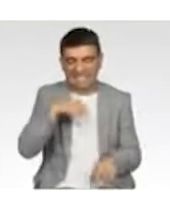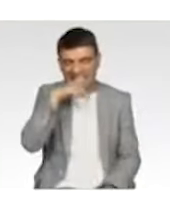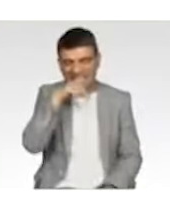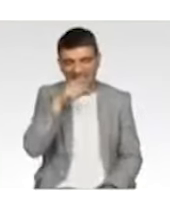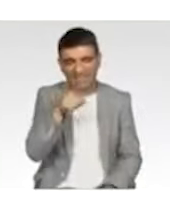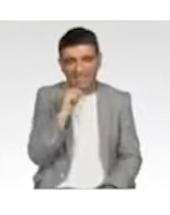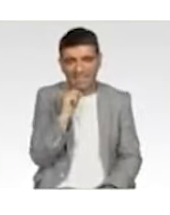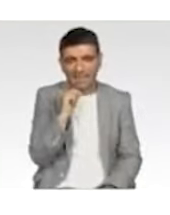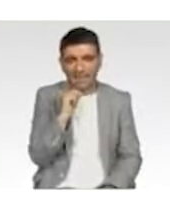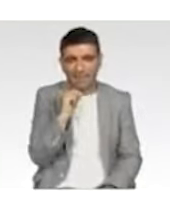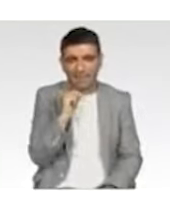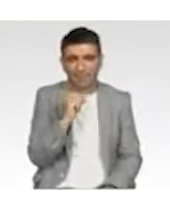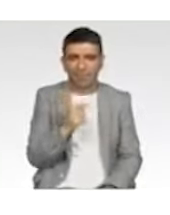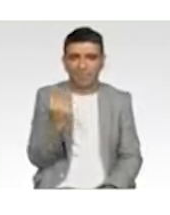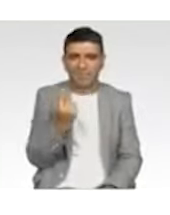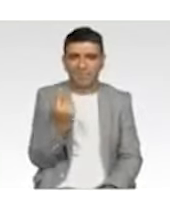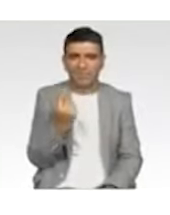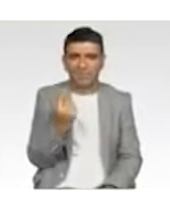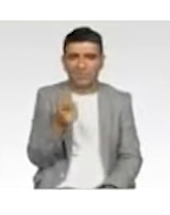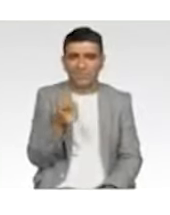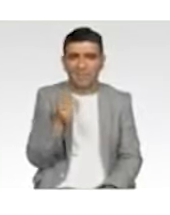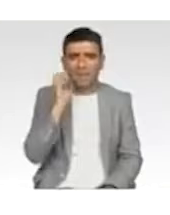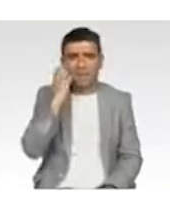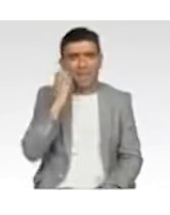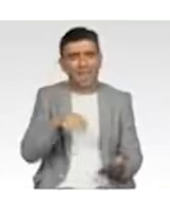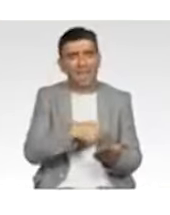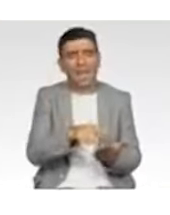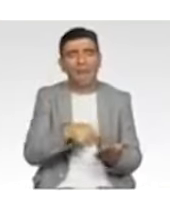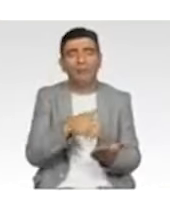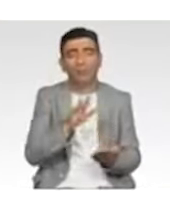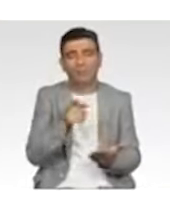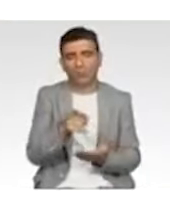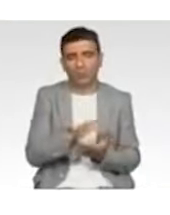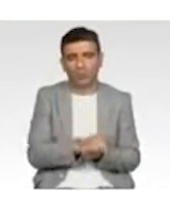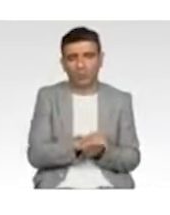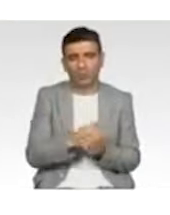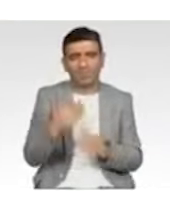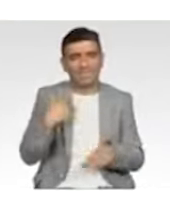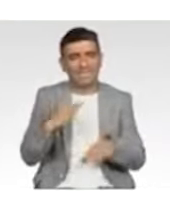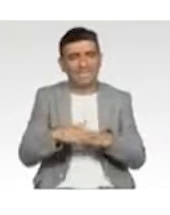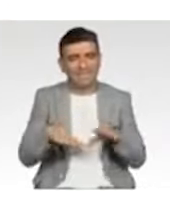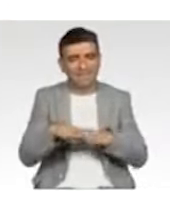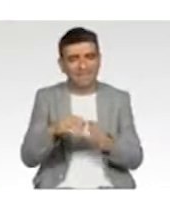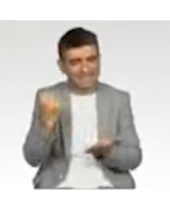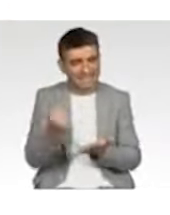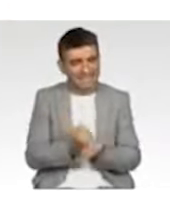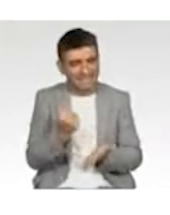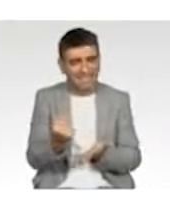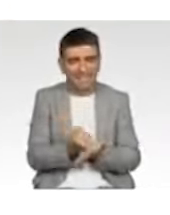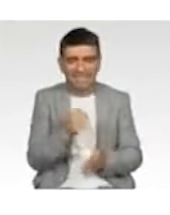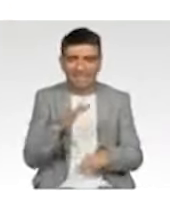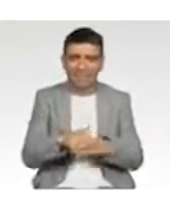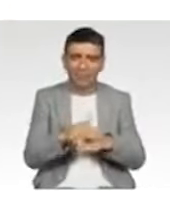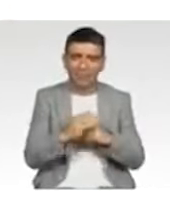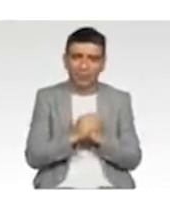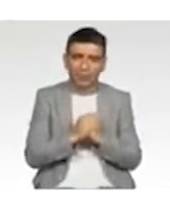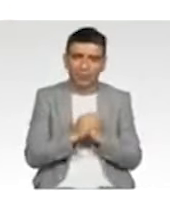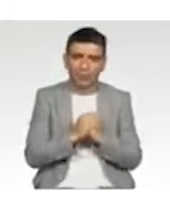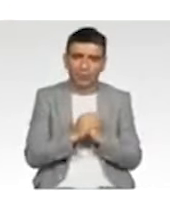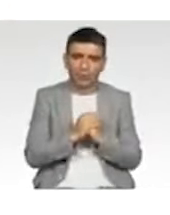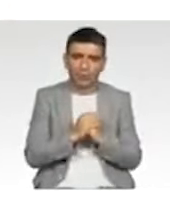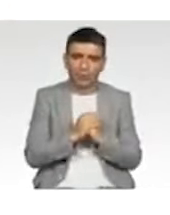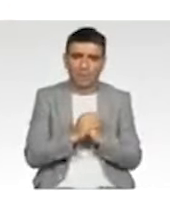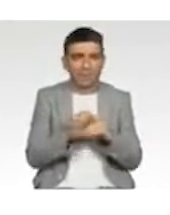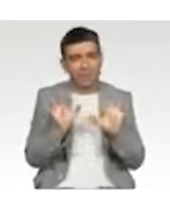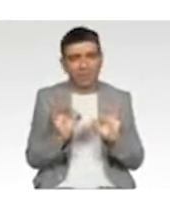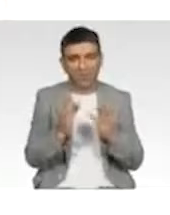Ama biz bir şehir güldüründe patatesi kavurmuyoruz. Biz patatesi elimizden ezerek yapıyoruz.